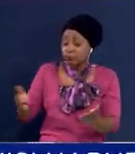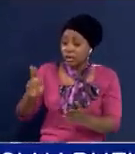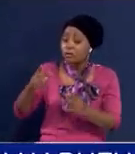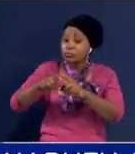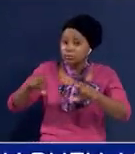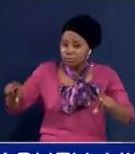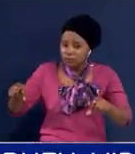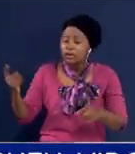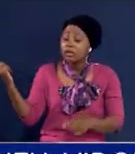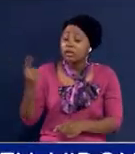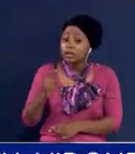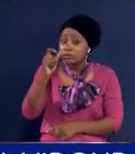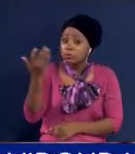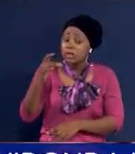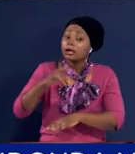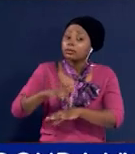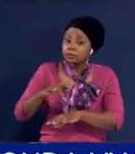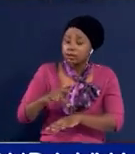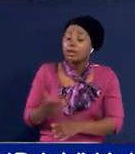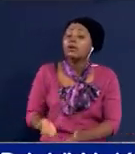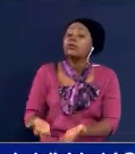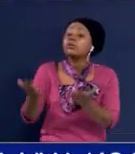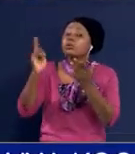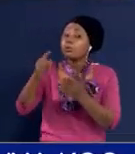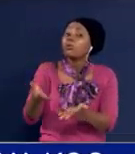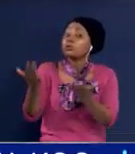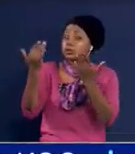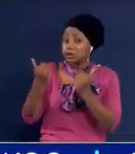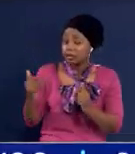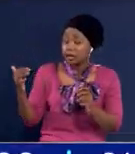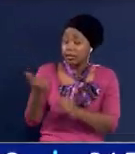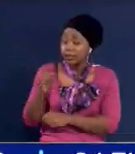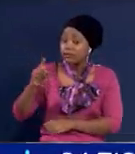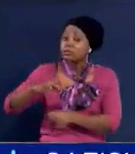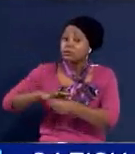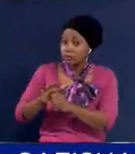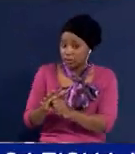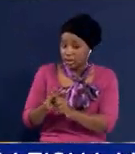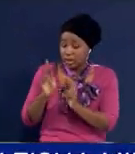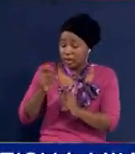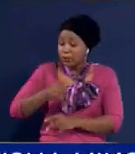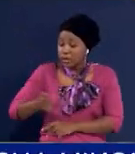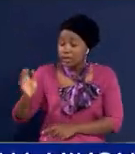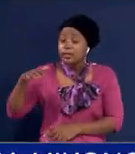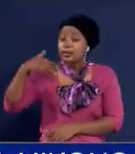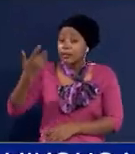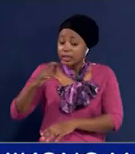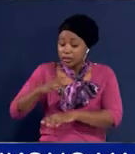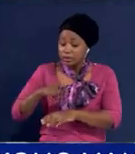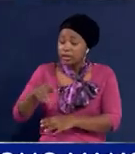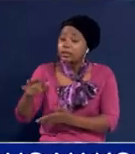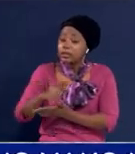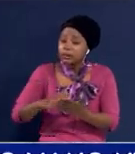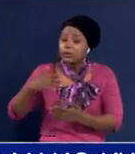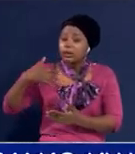akaja kugusa mtu mwingine, kuna uwezekano akapata virusi vya corona. Endapo na yeye baada ya kugusa lile eneo